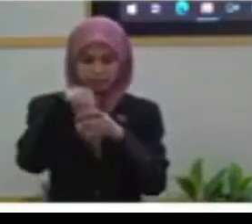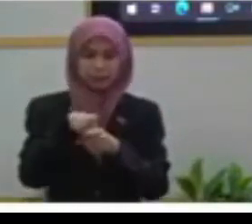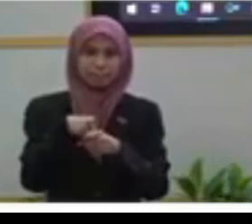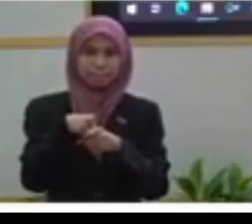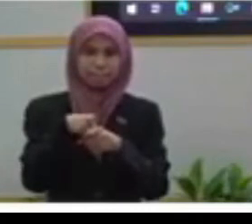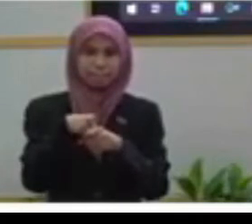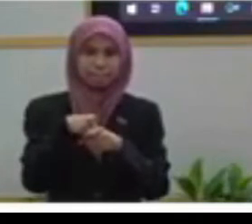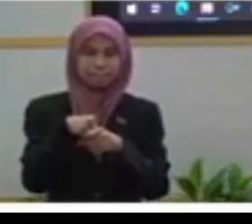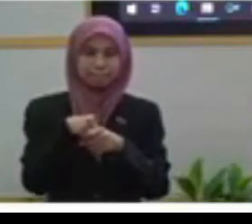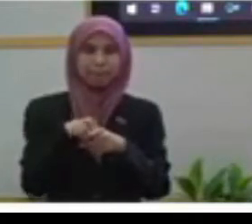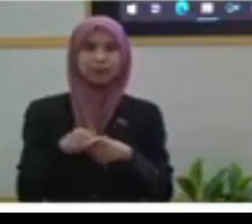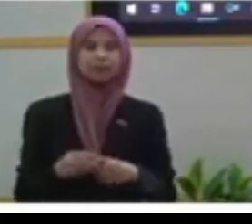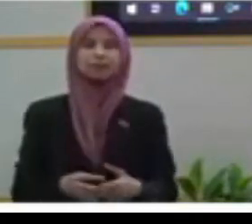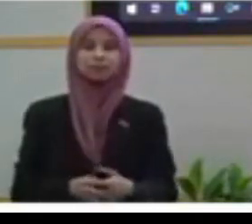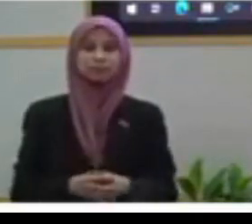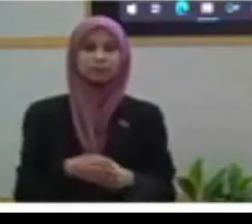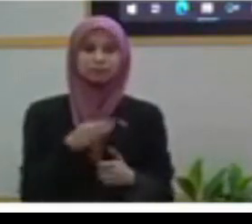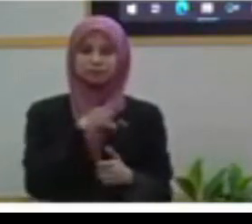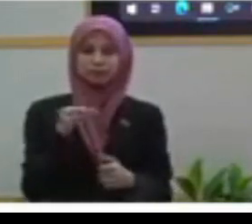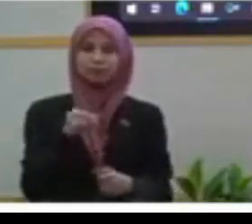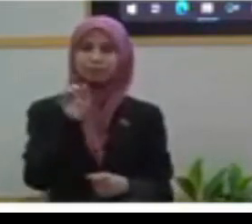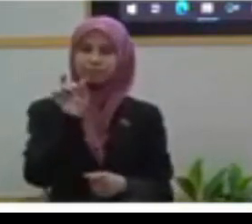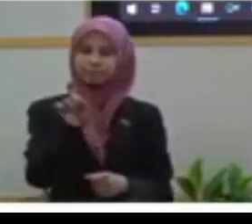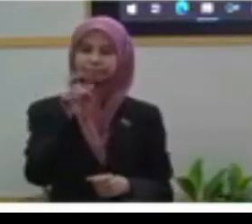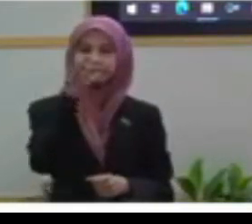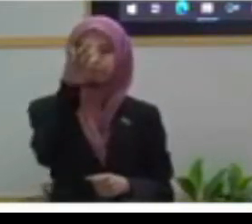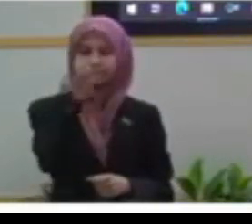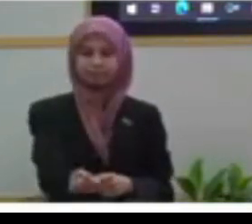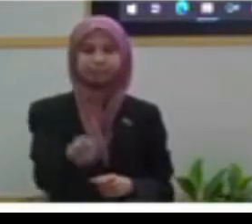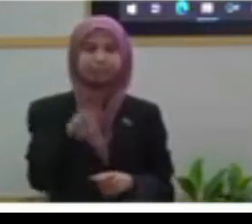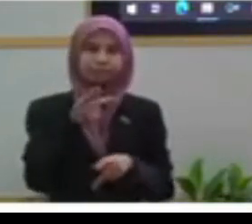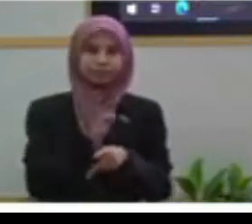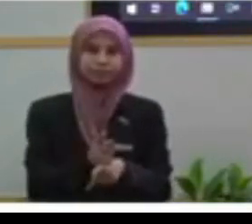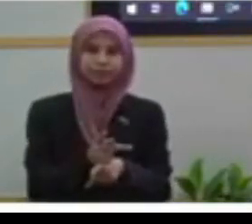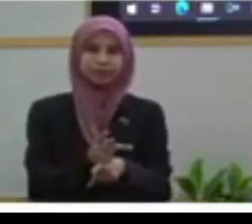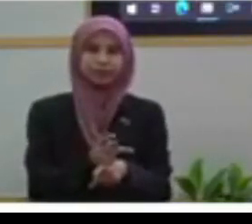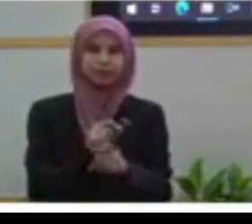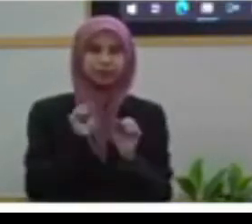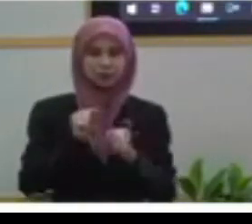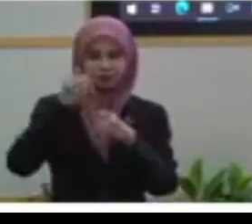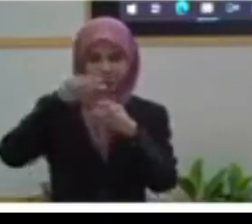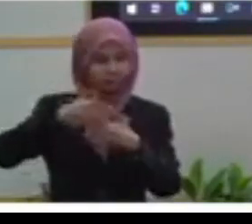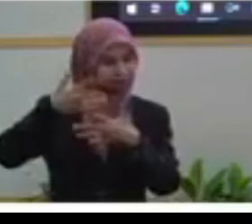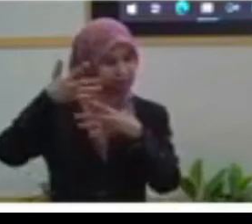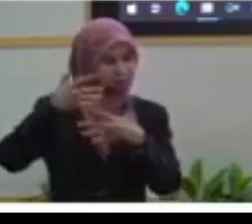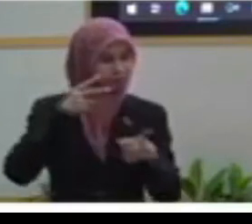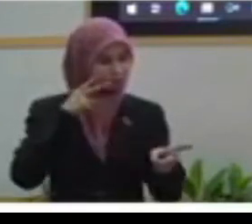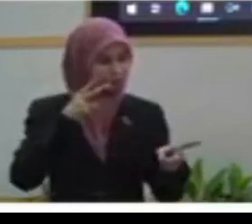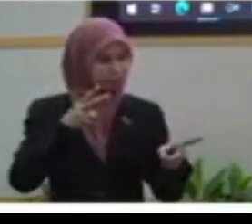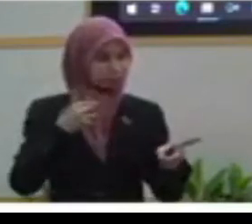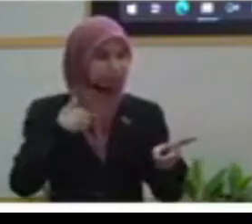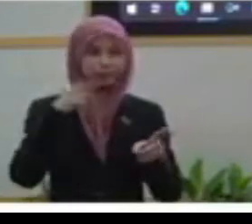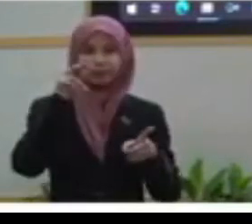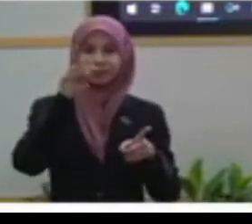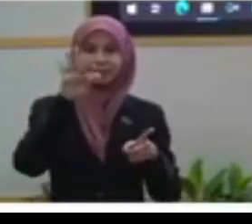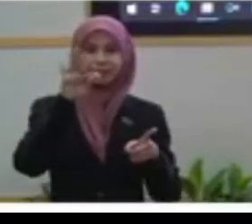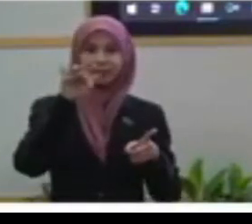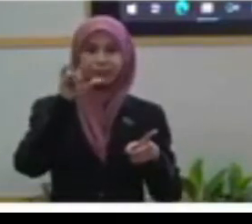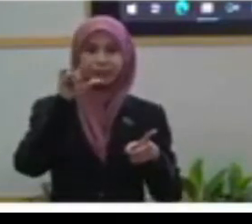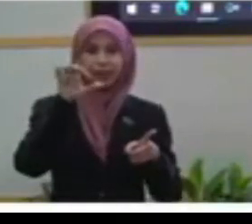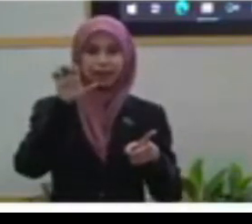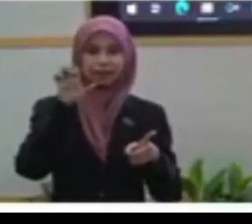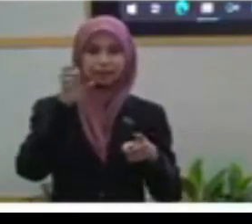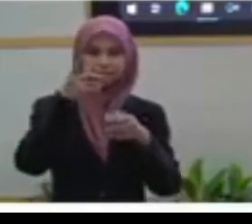desktop. Dan choose file. Pilih daripada folder